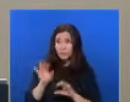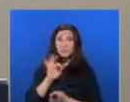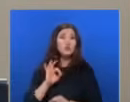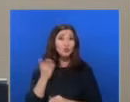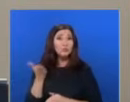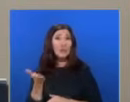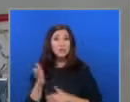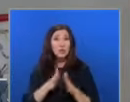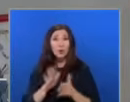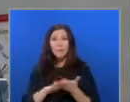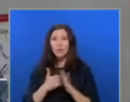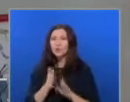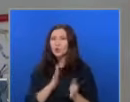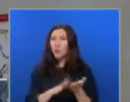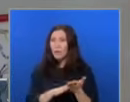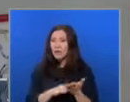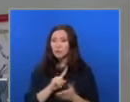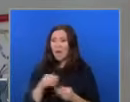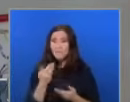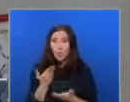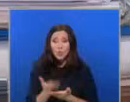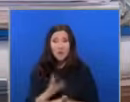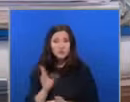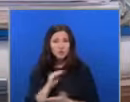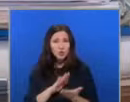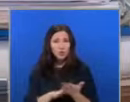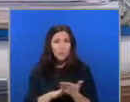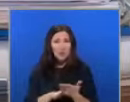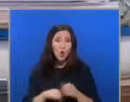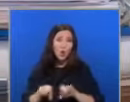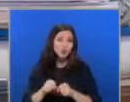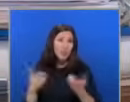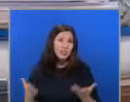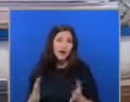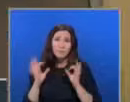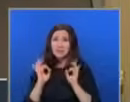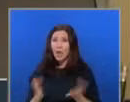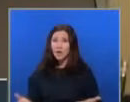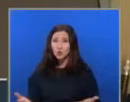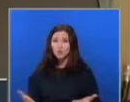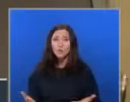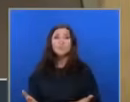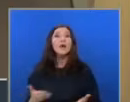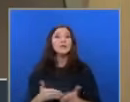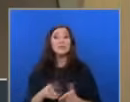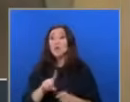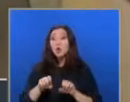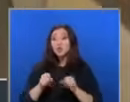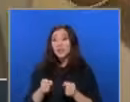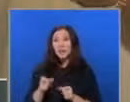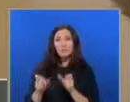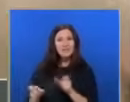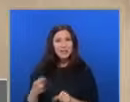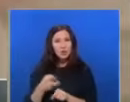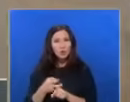си подготвят документите. Ако не е подал всички документи, го ощетяваме много сериозно. За да не ощетяват